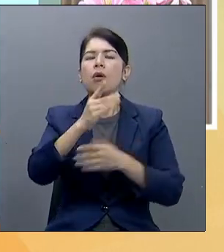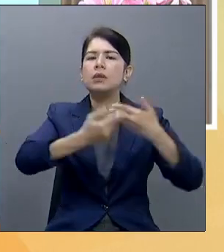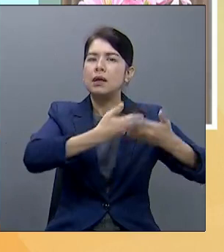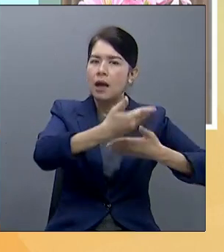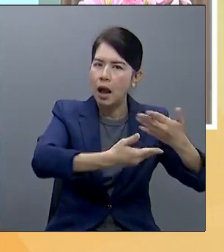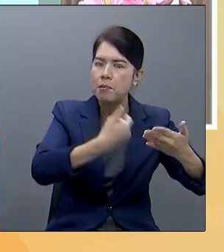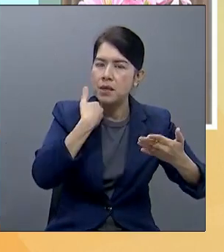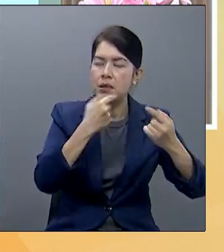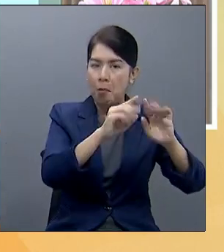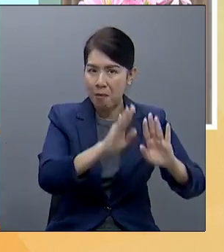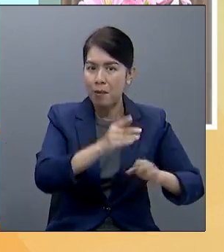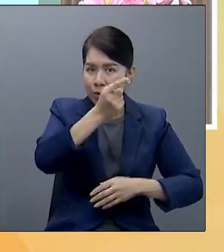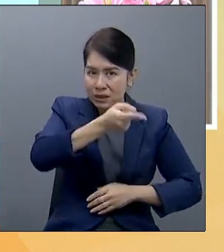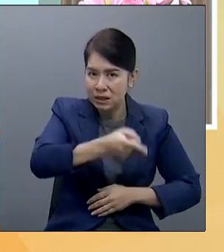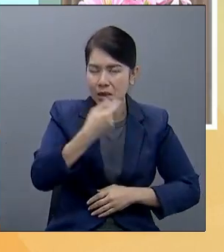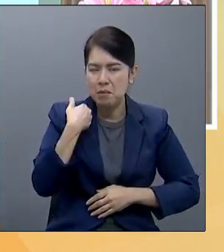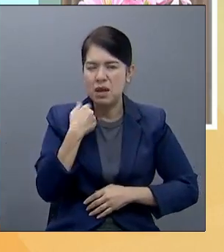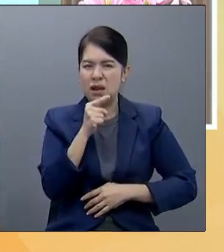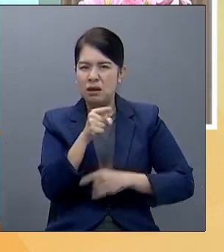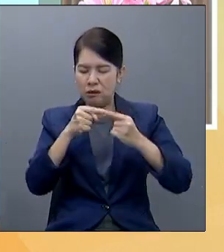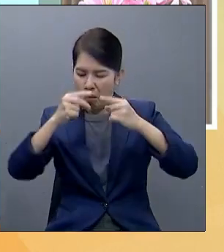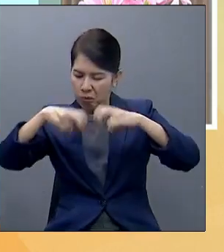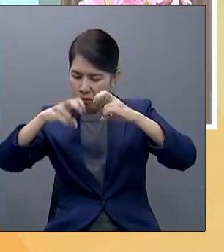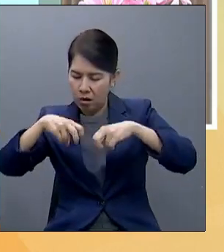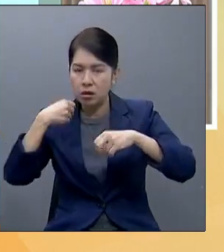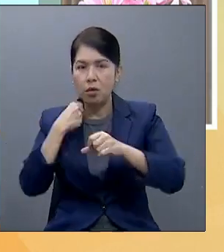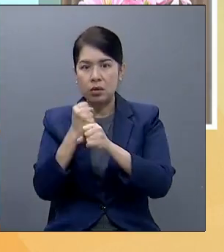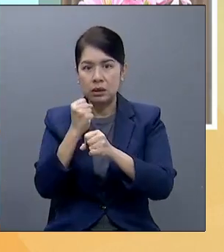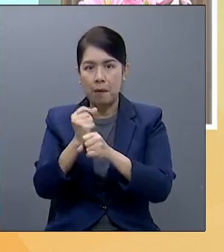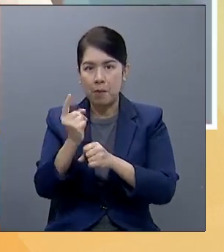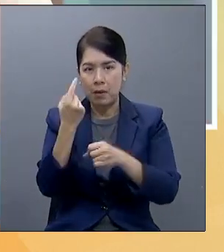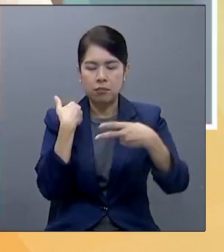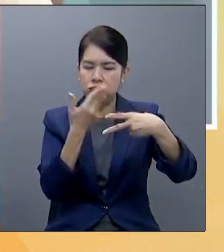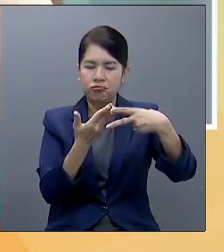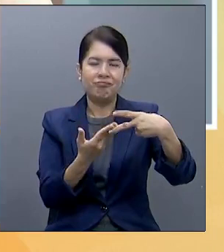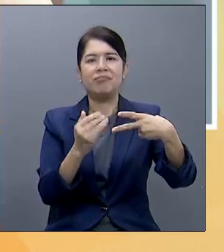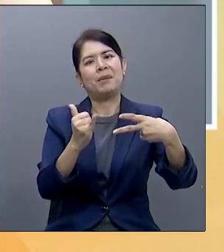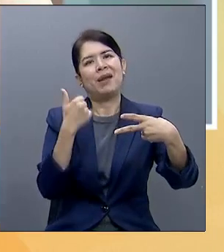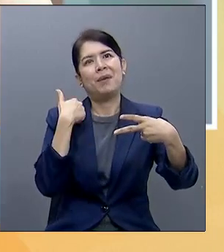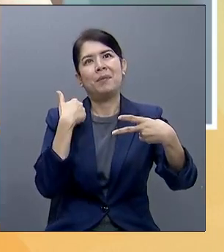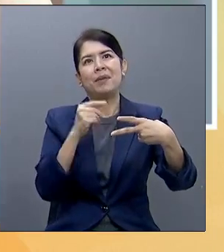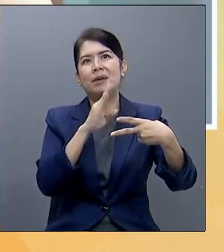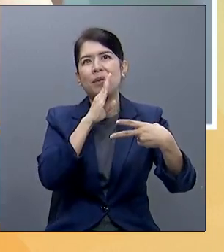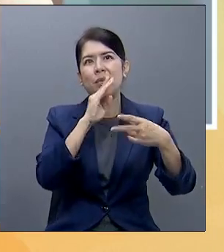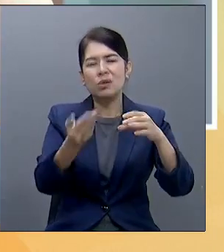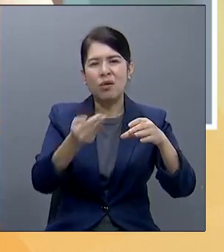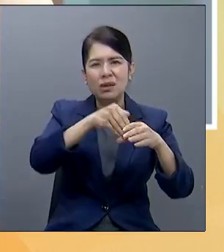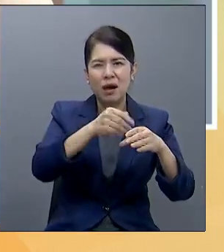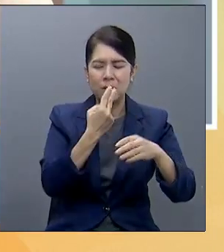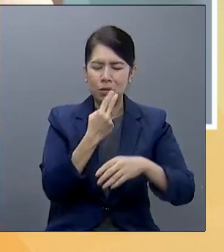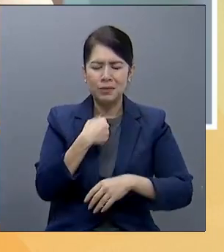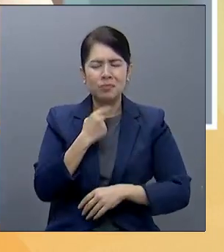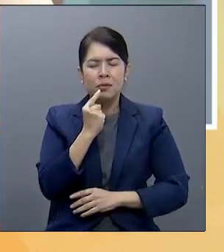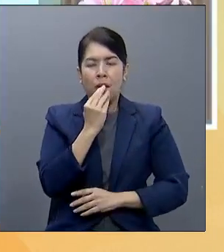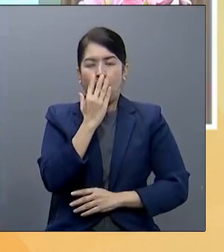วาซาบิแท้แล้วก็วาซาบิที่สังเคราะห์ขึ้นมาหรือเรียกว่าวาซาบิเทียมเนี่ยครับ ที่บางทีตักกันไปทั้งกระปุกแล้วก็มันก็ยังไม่เผ็ดเลยอะค่ะ อันนั้นน่